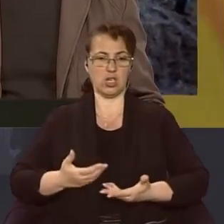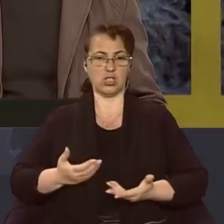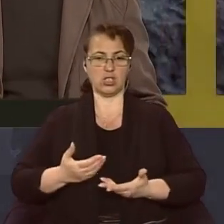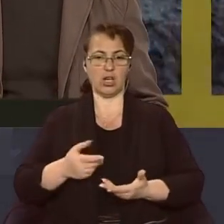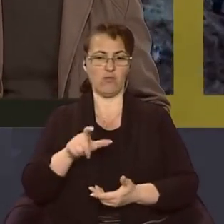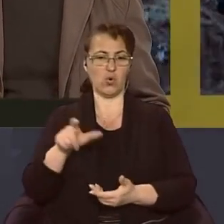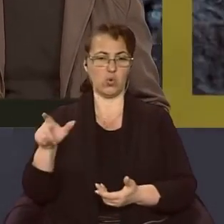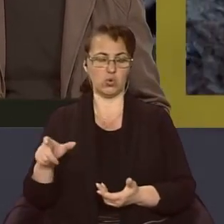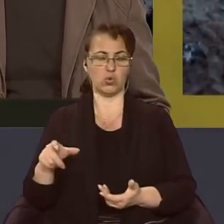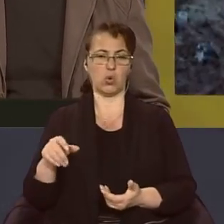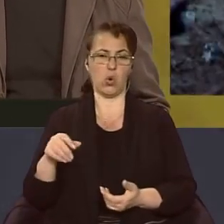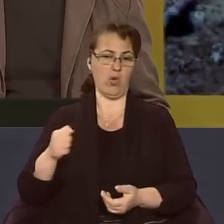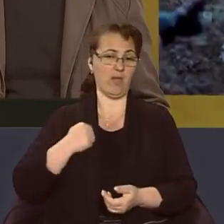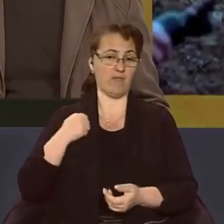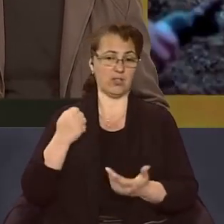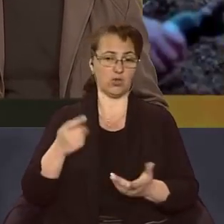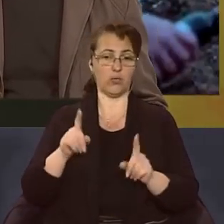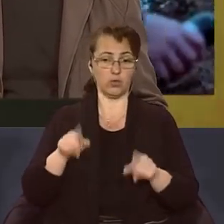зараз?